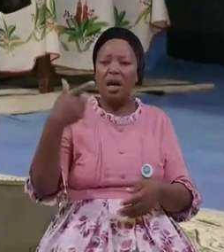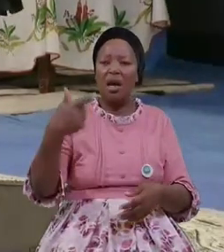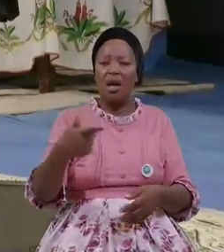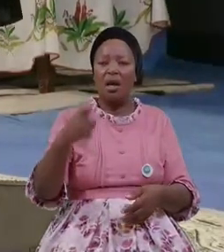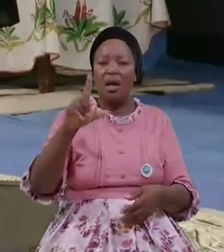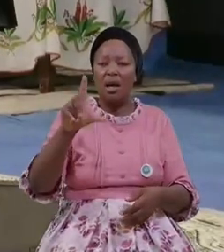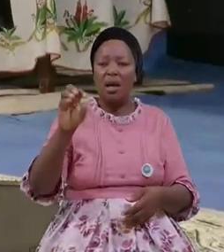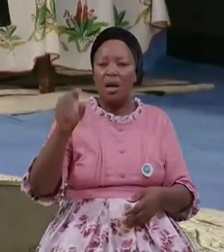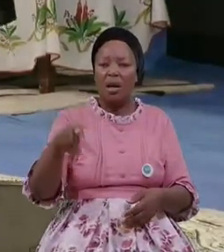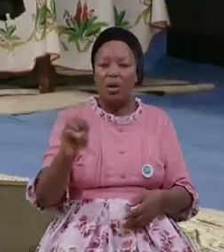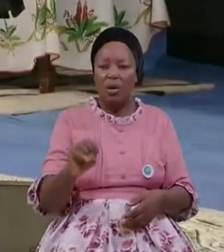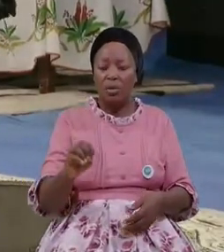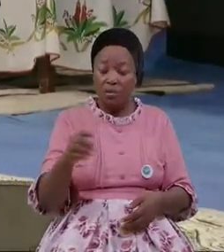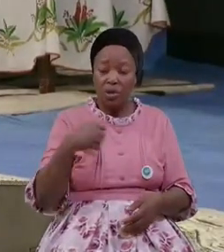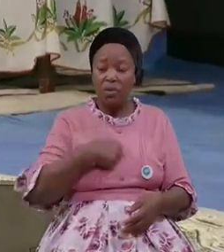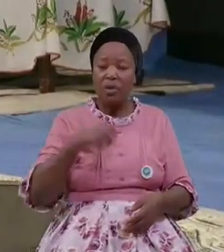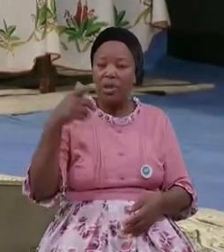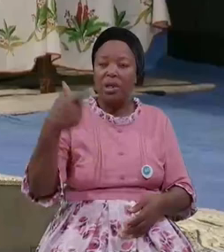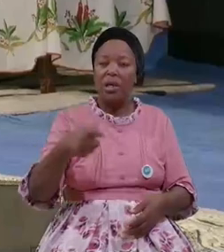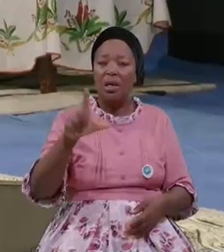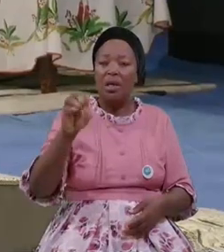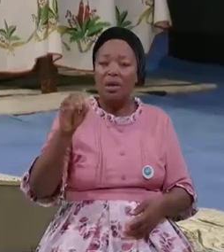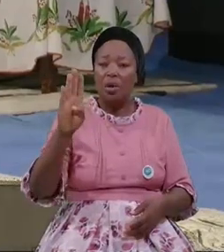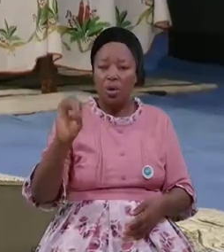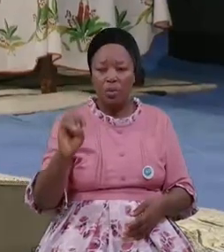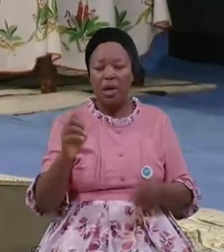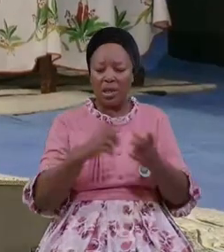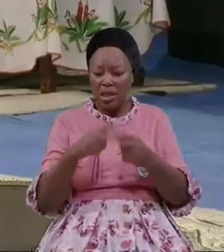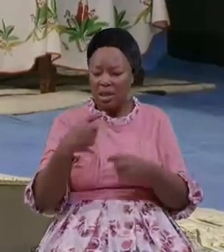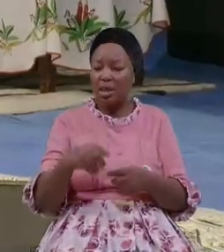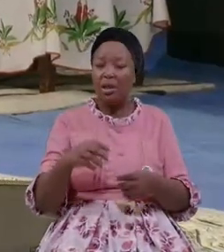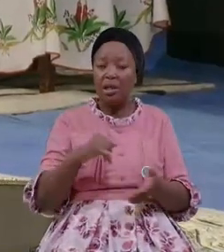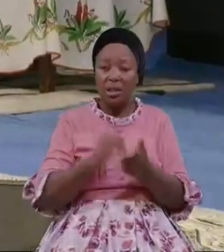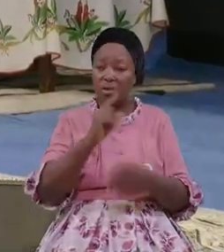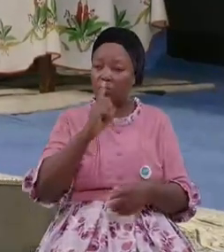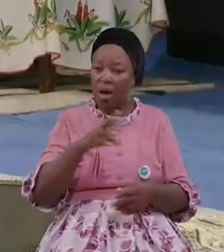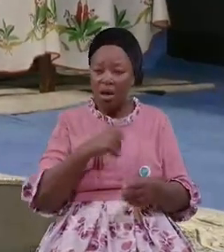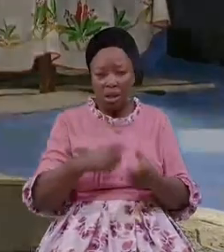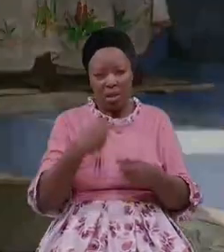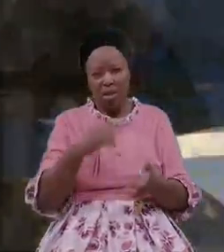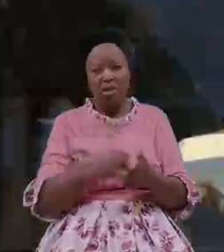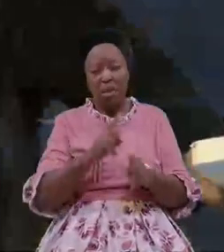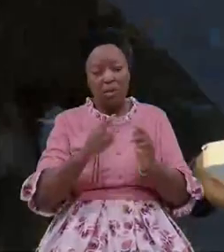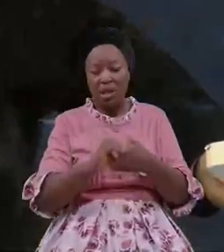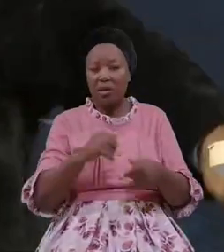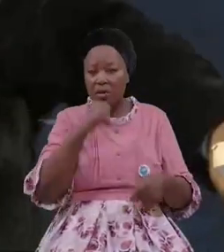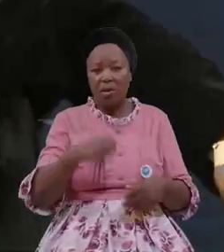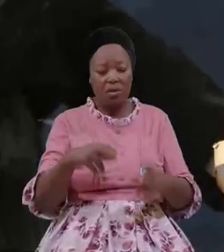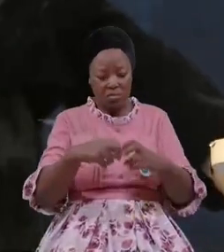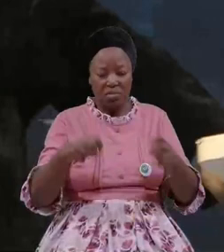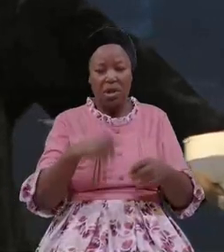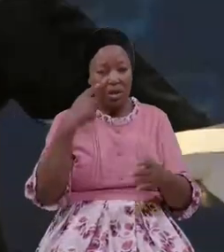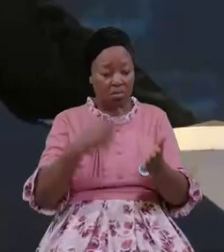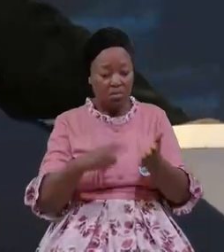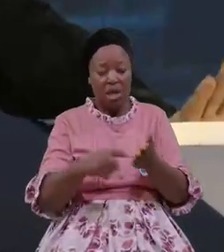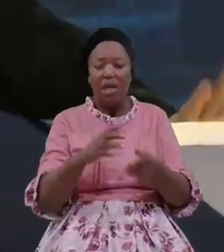parce qu'il sait que c'est une vérité il a dit et les gens qui n'ont pas fait des recherches